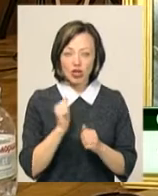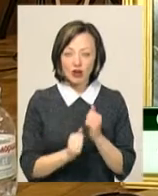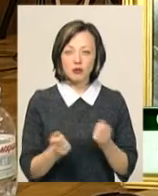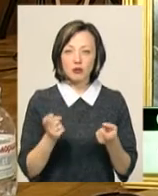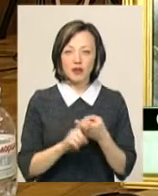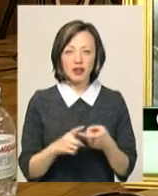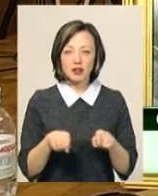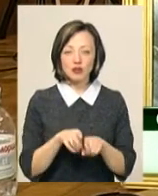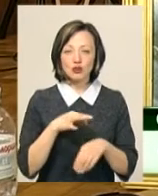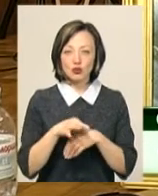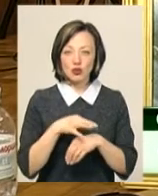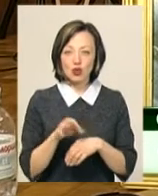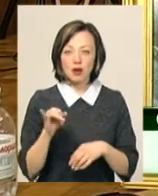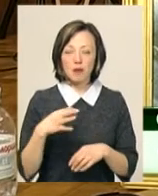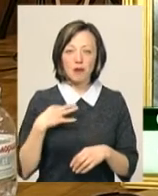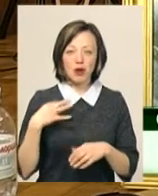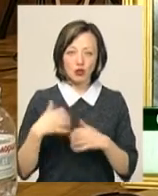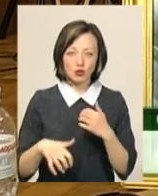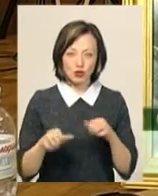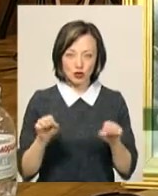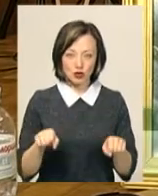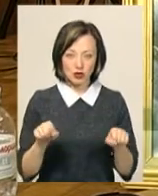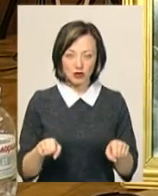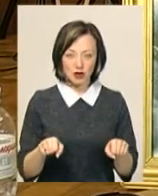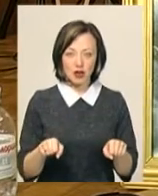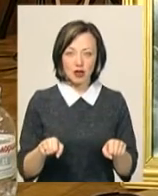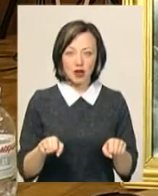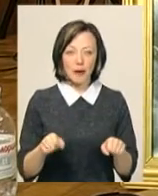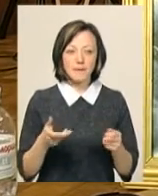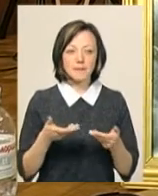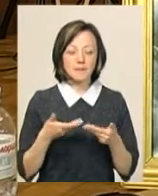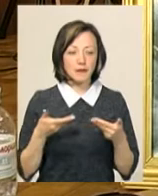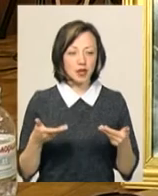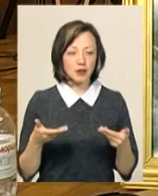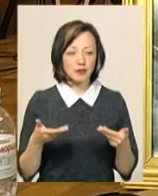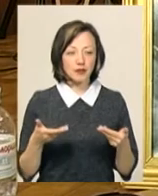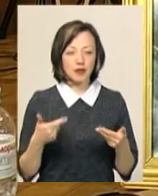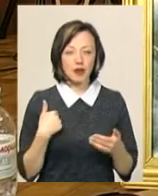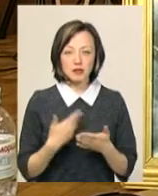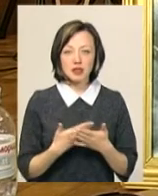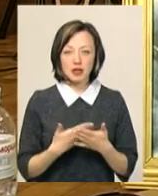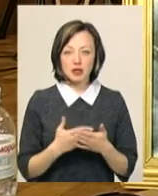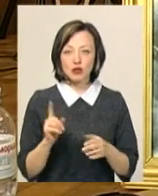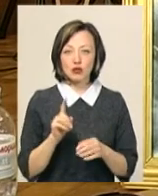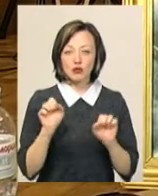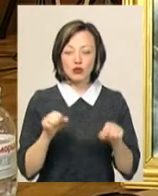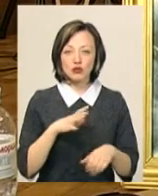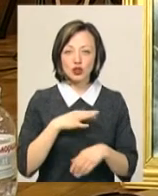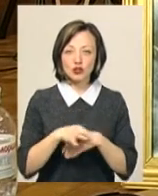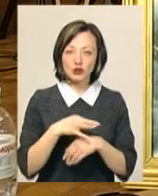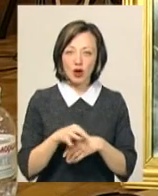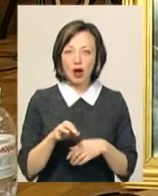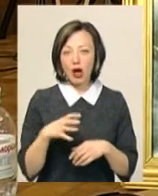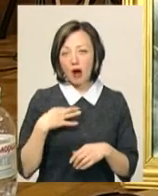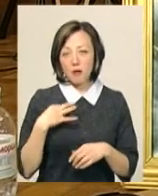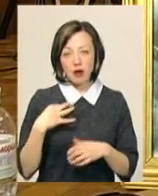навіть не стільки з жорстокостю, а скільки з байдужістю, можливо, людей. Тобто нам здається, що там може бути жорстоким, а